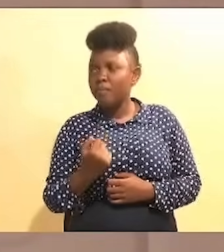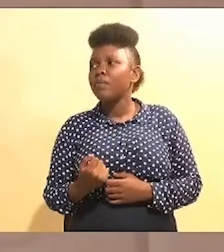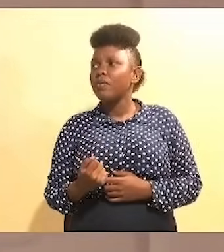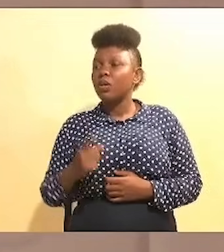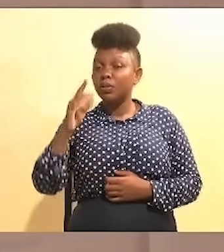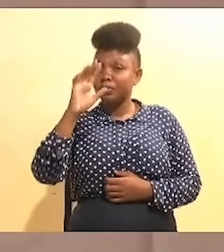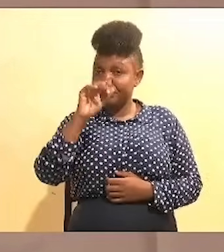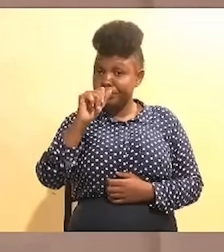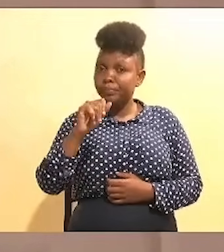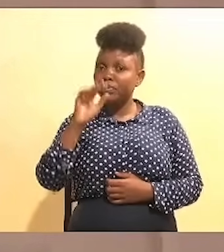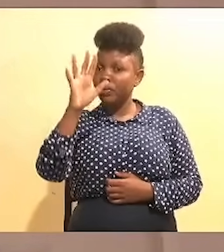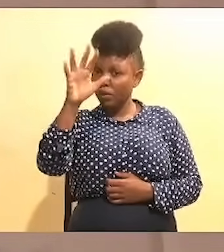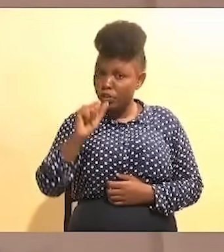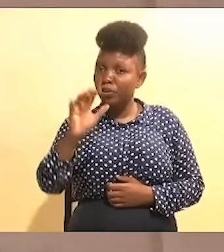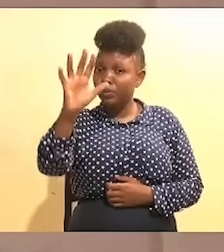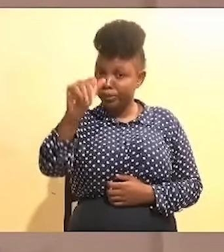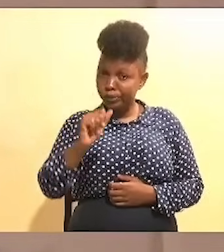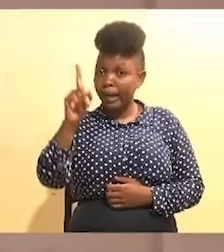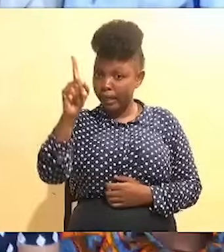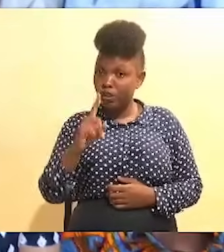njoo naye. Njoo naye, njoo naye.